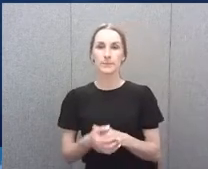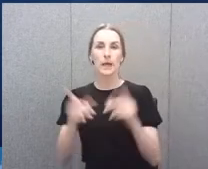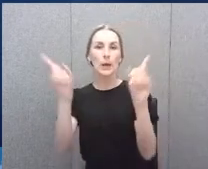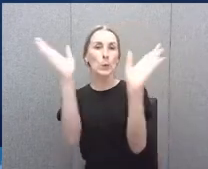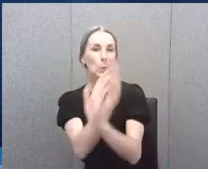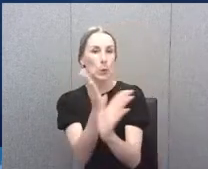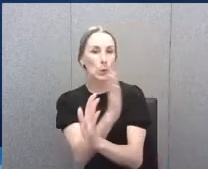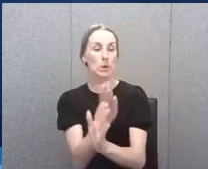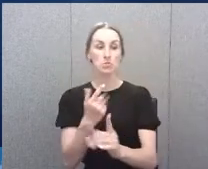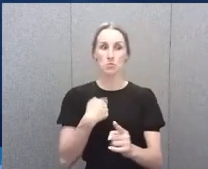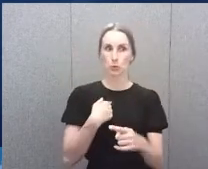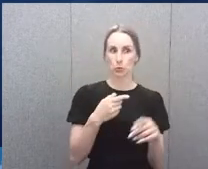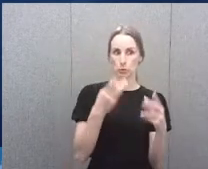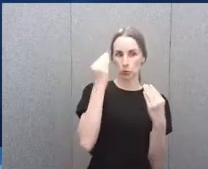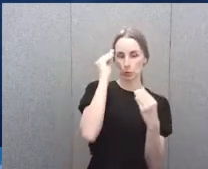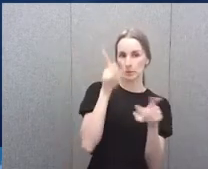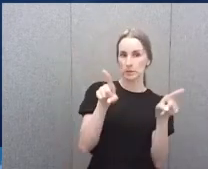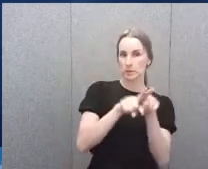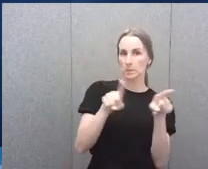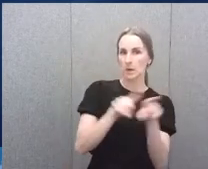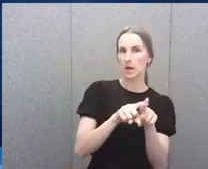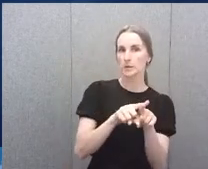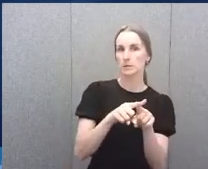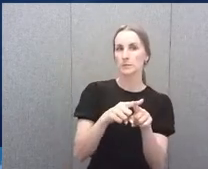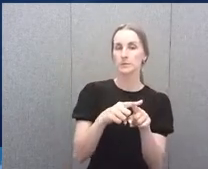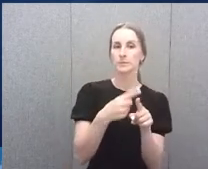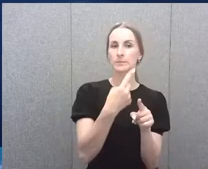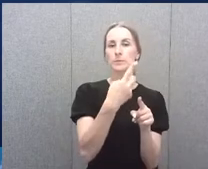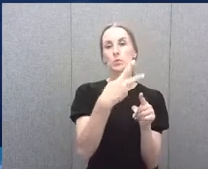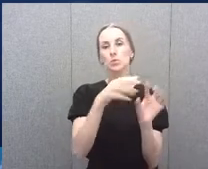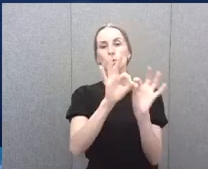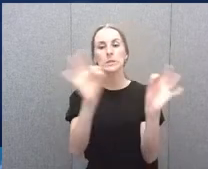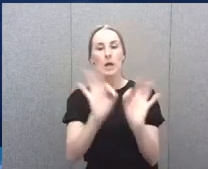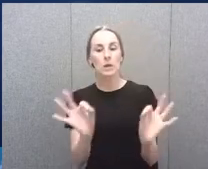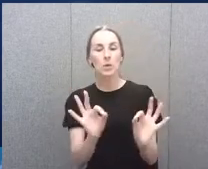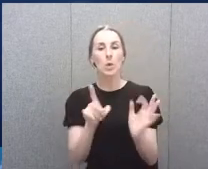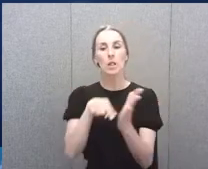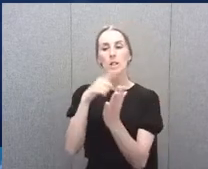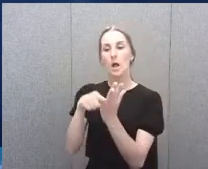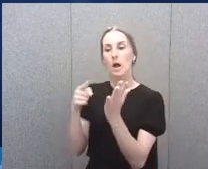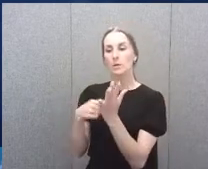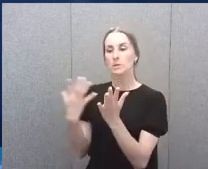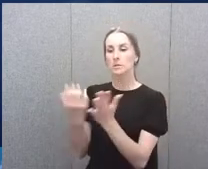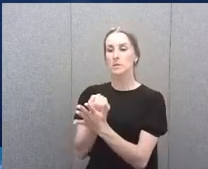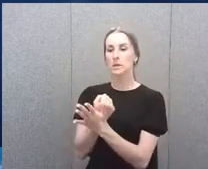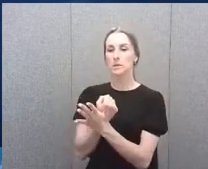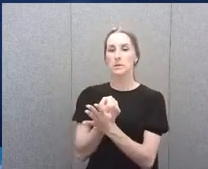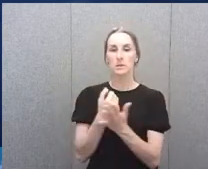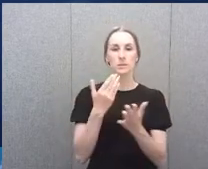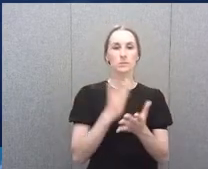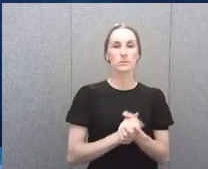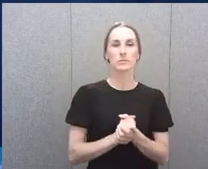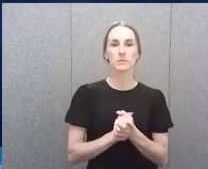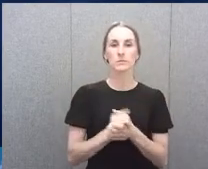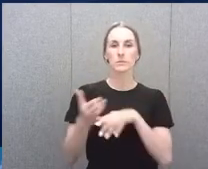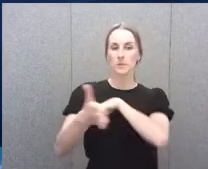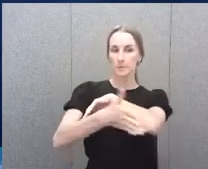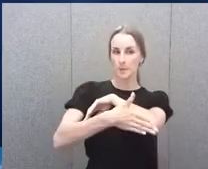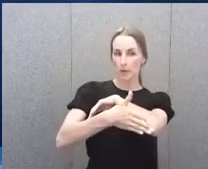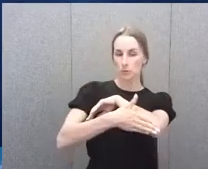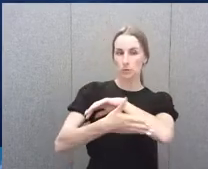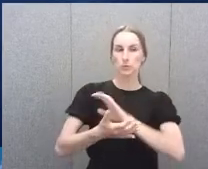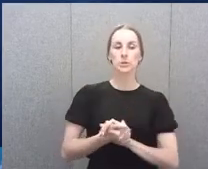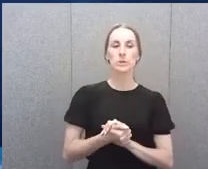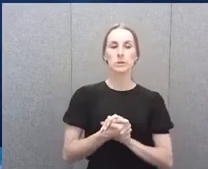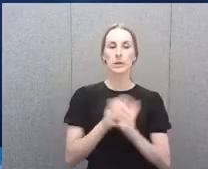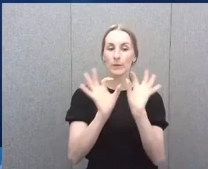женщинам, как сложится их жизнь. И скажу еще несколько слов по тем вопросам, которые я получила в ходе подготовки